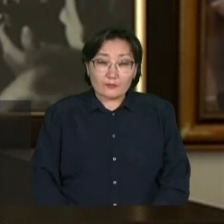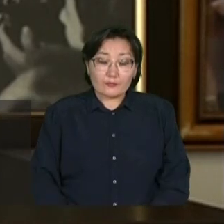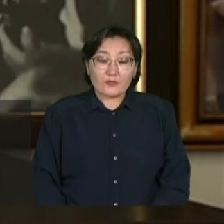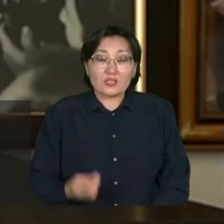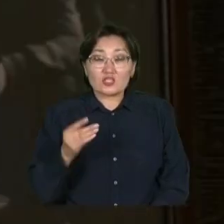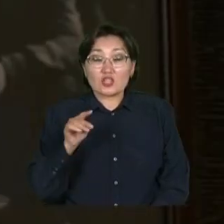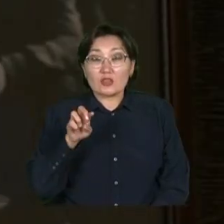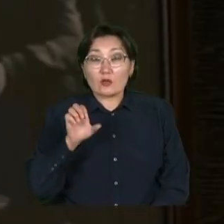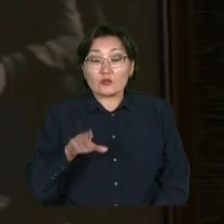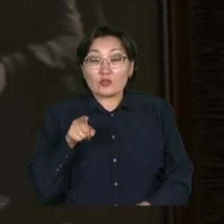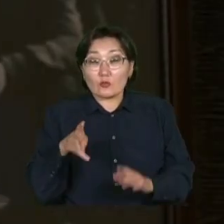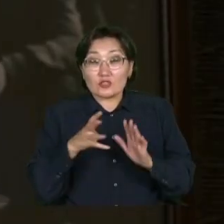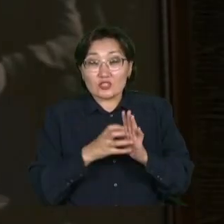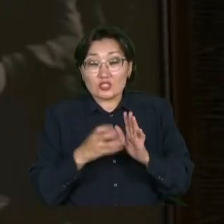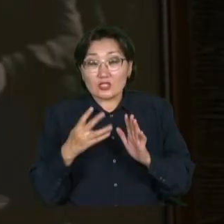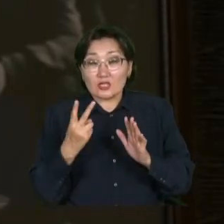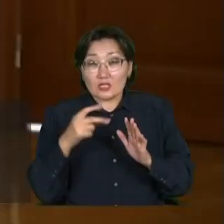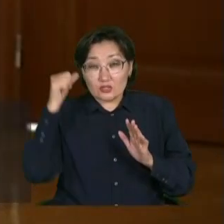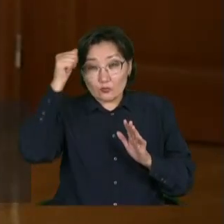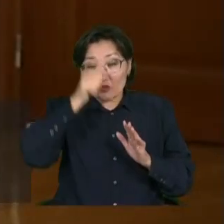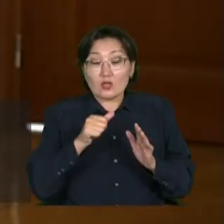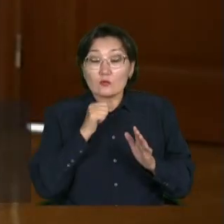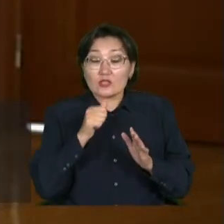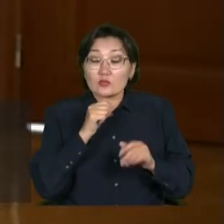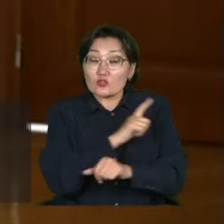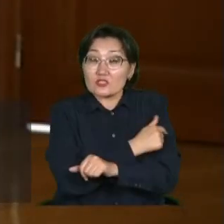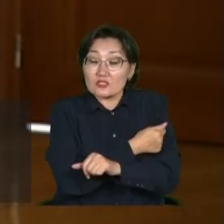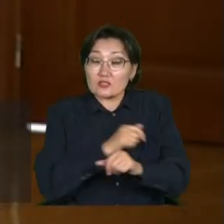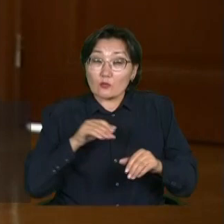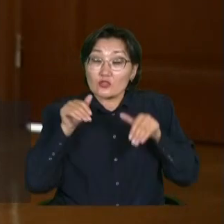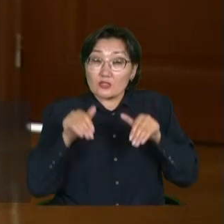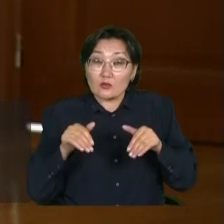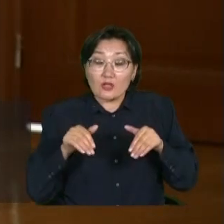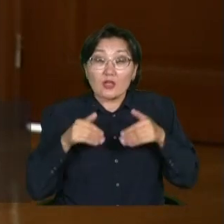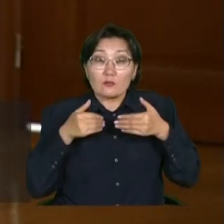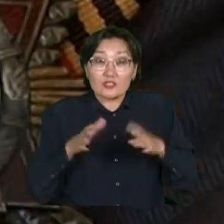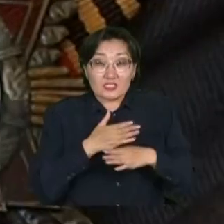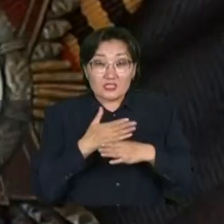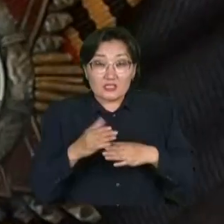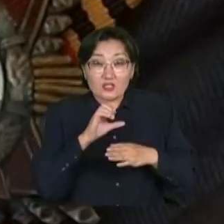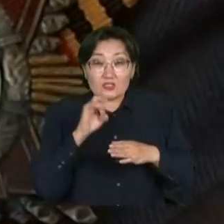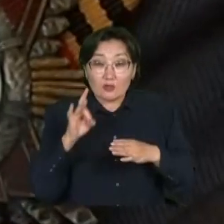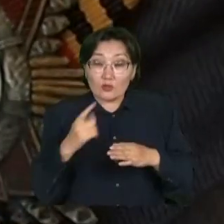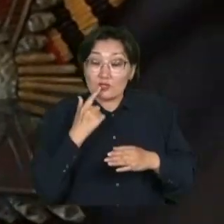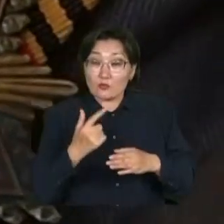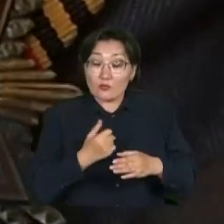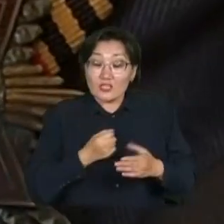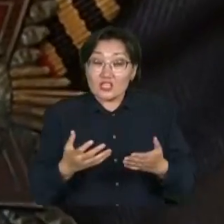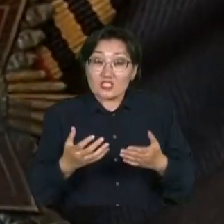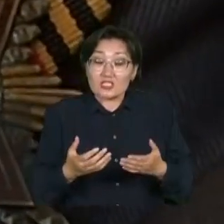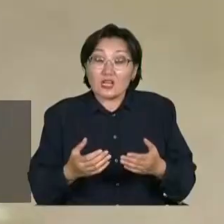Шәңгерей Жәнібеков 1942 жылы Қостанай медициналық училищесін бітіргеннен кейін кеңес әскері қатарына